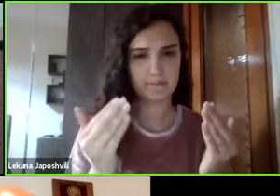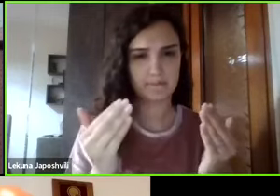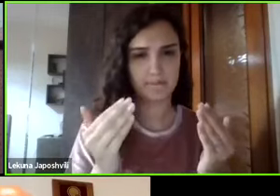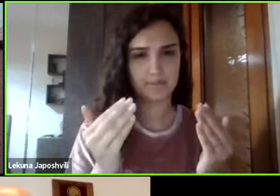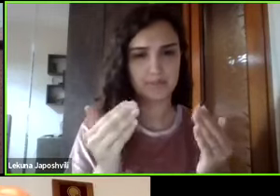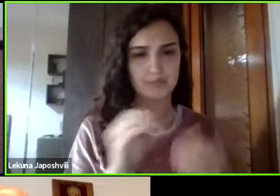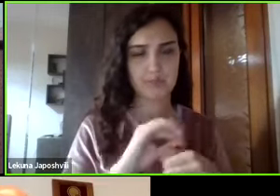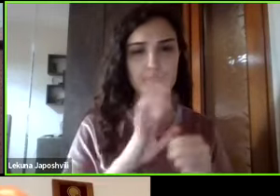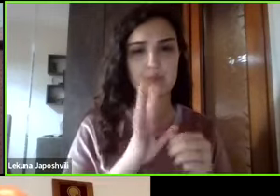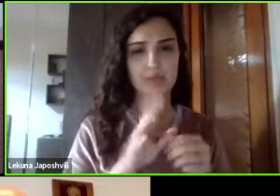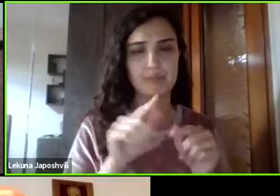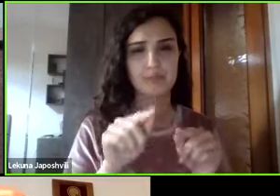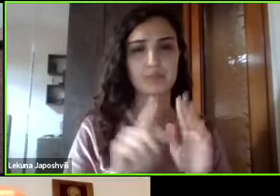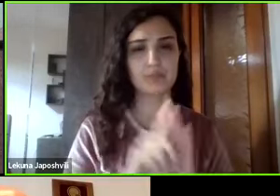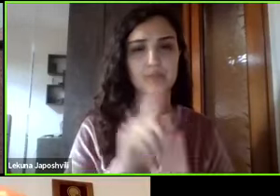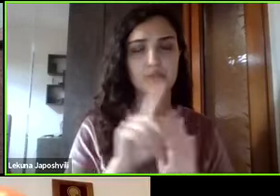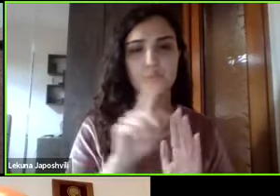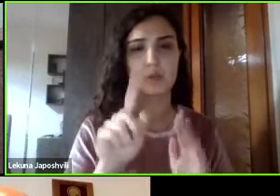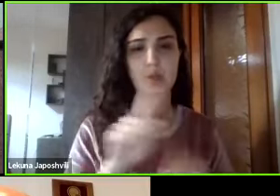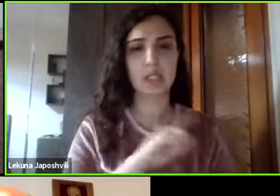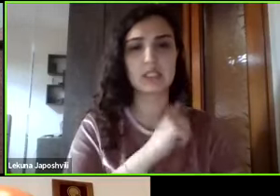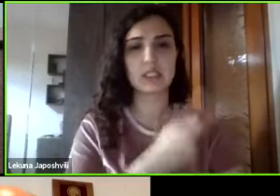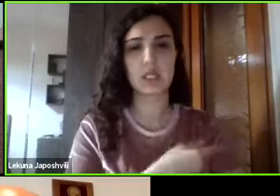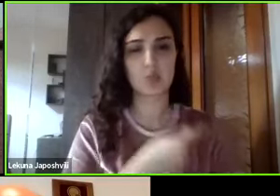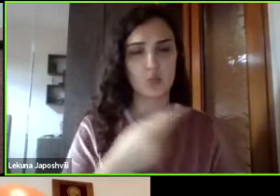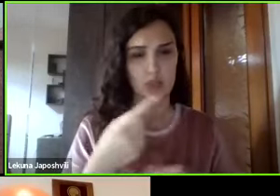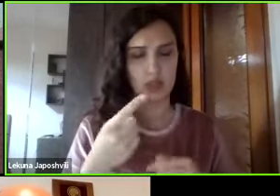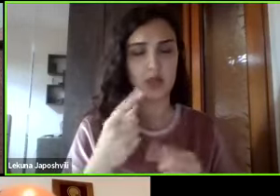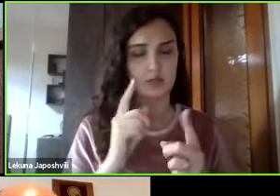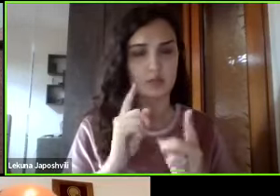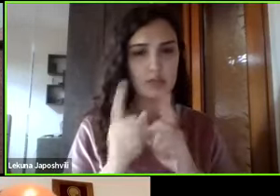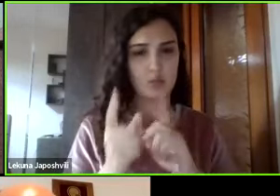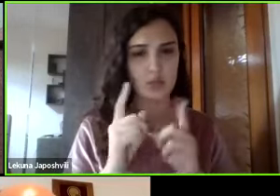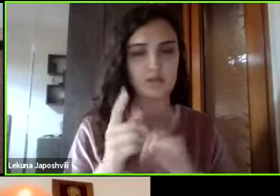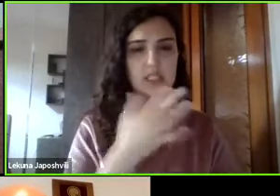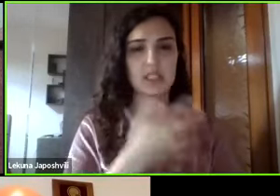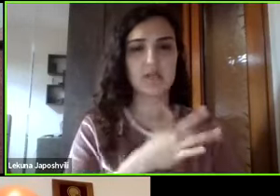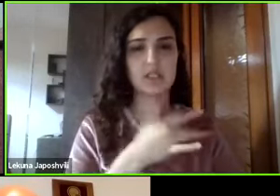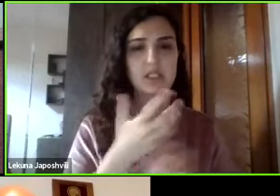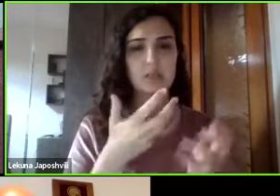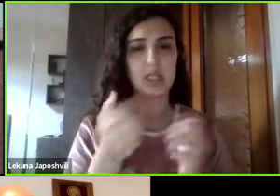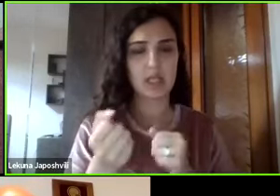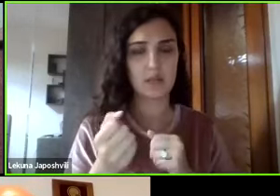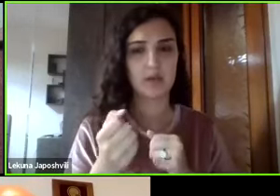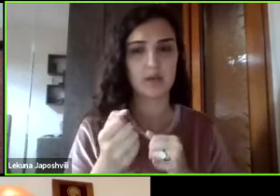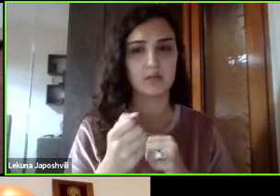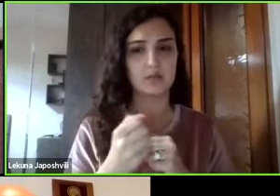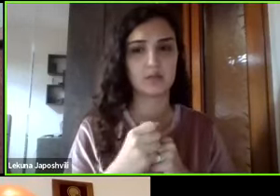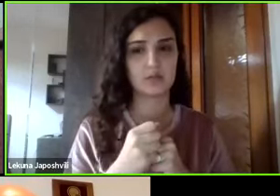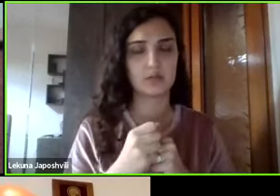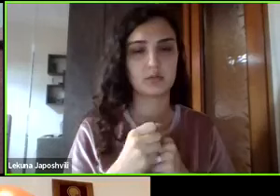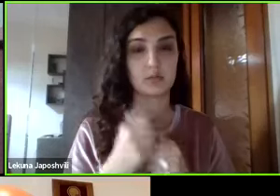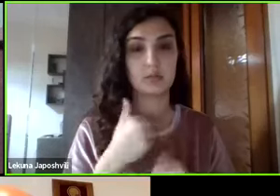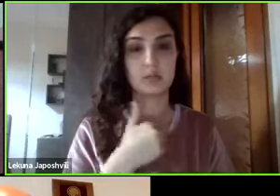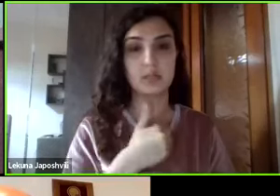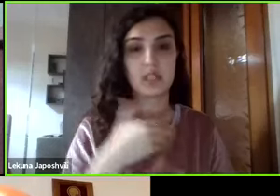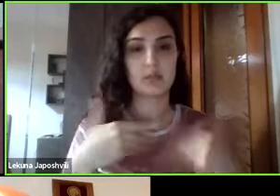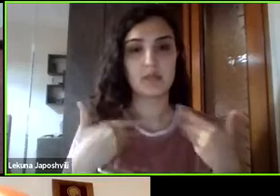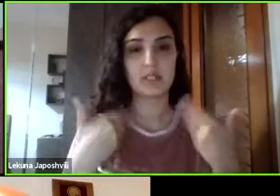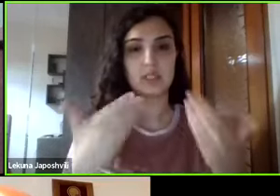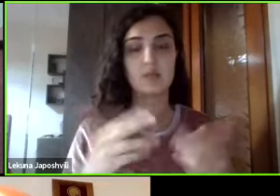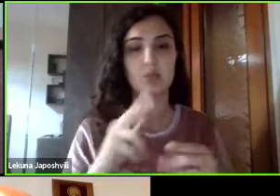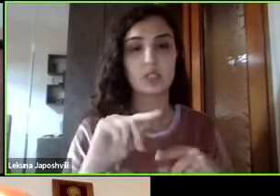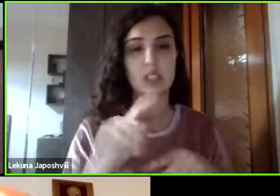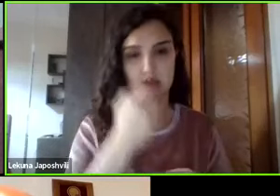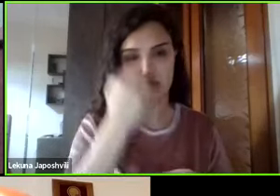COVID-მა მოიტანა ის, რომ გაძნელებულია მიმოსვლა, გაძნელებულია სერვისის მიღება. მე მინდა მივესალმო და ისევ